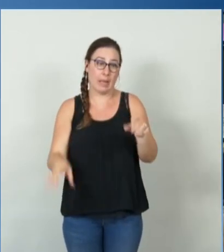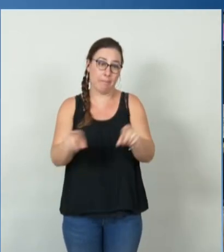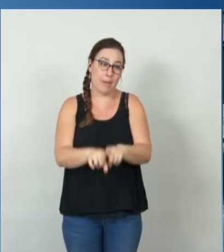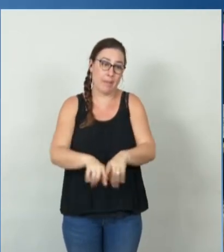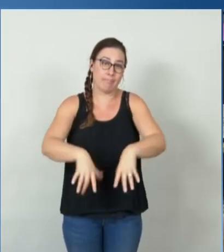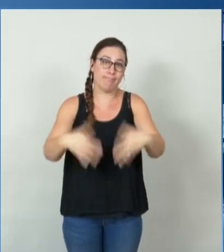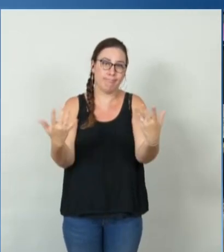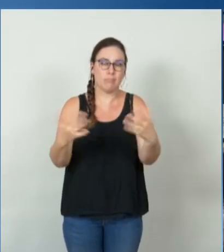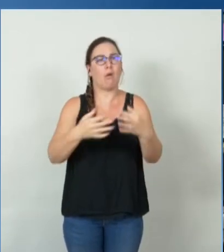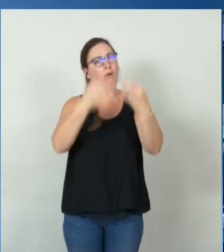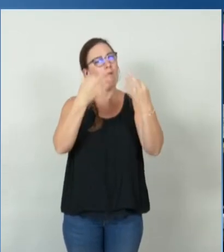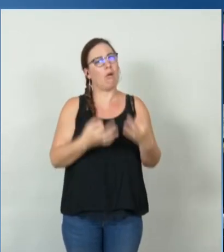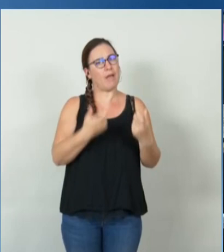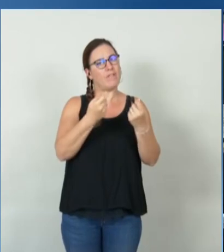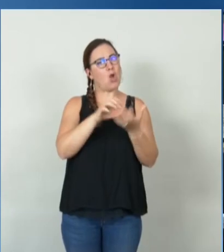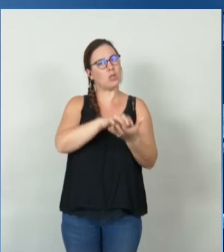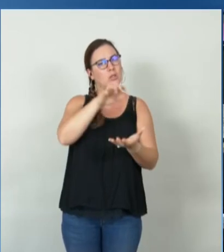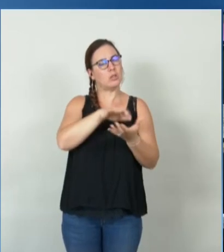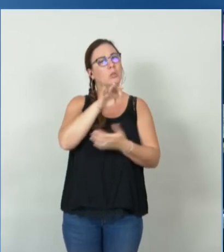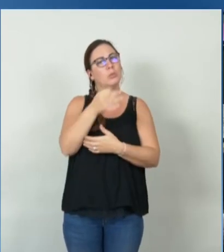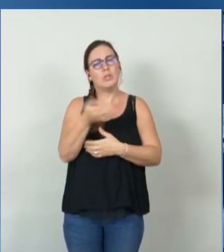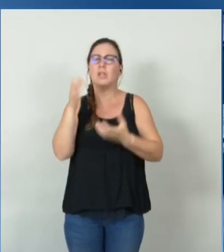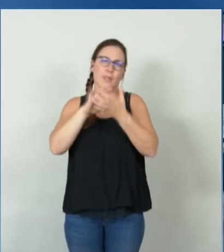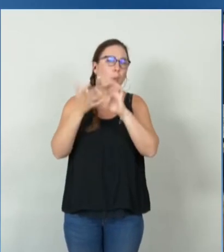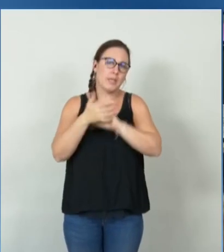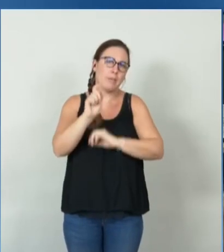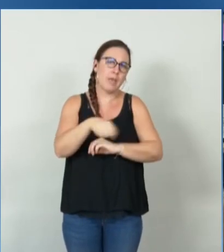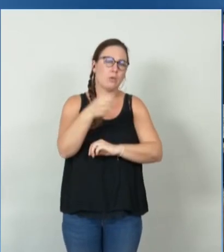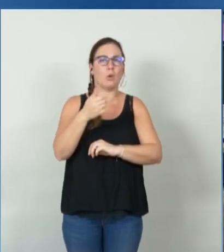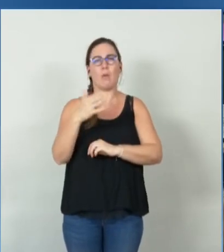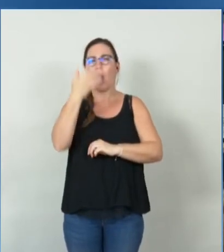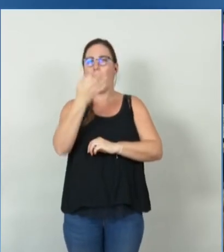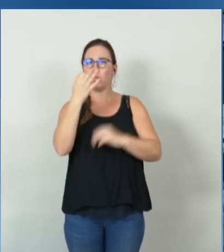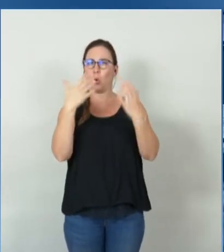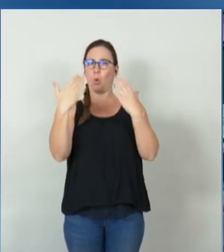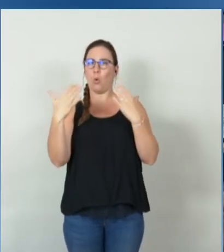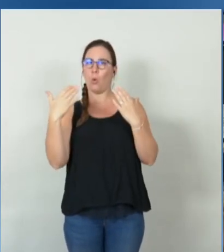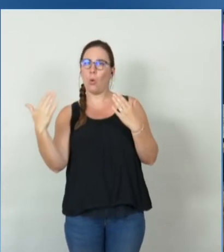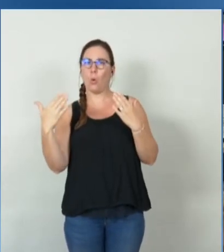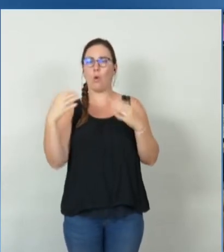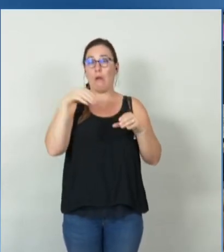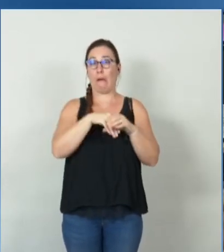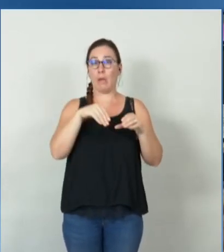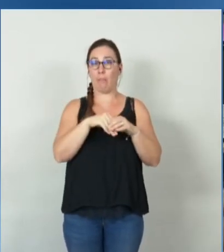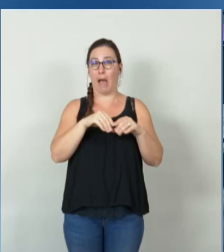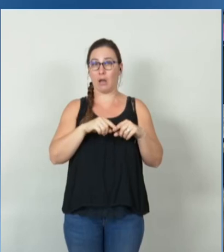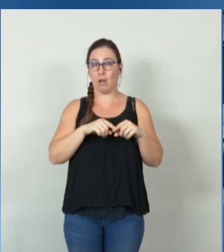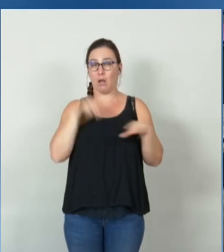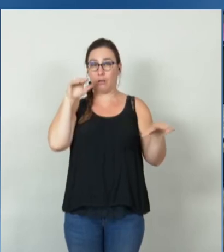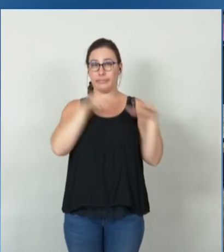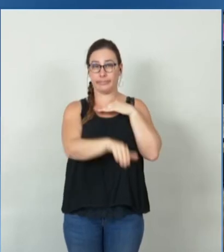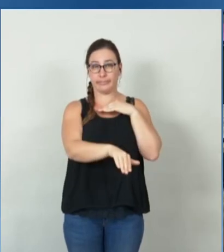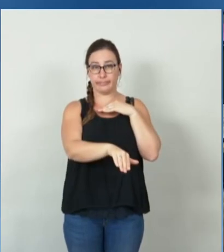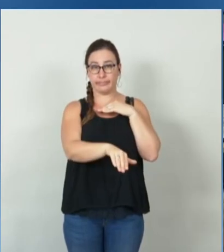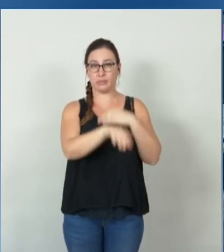des éléments financiers je sais bien que c'est parfois un peu complexe mais il y a les ratios d'épargne qui plonge en 2022